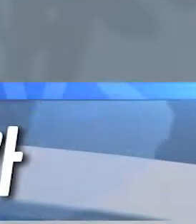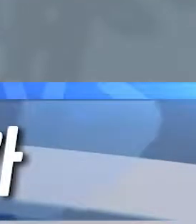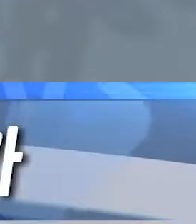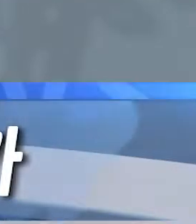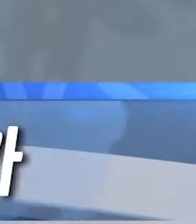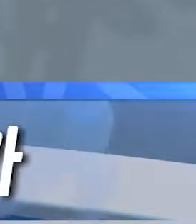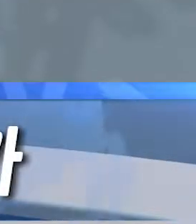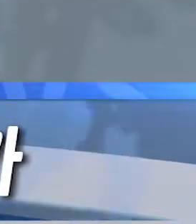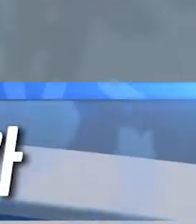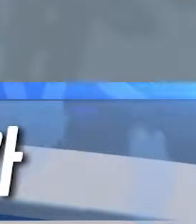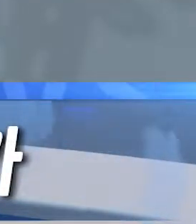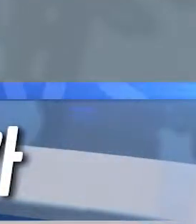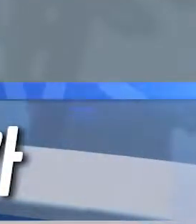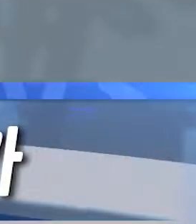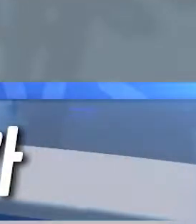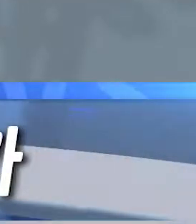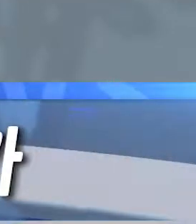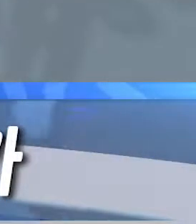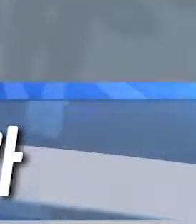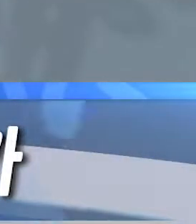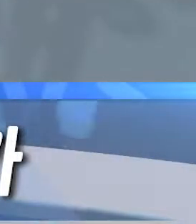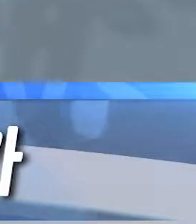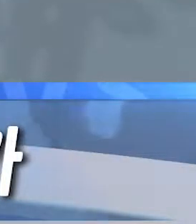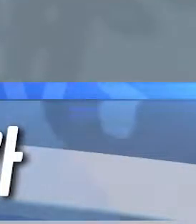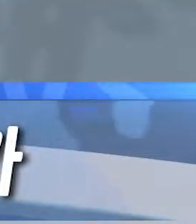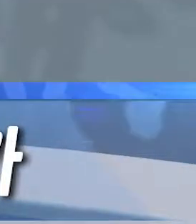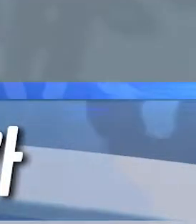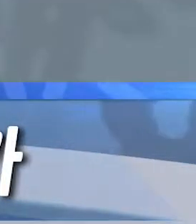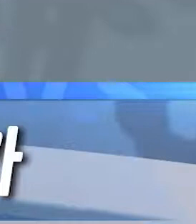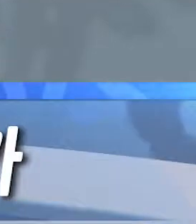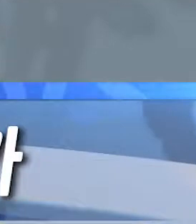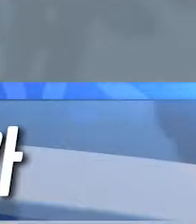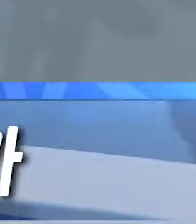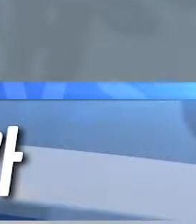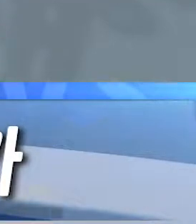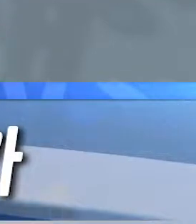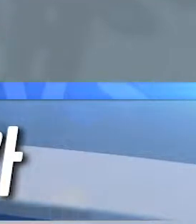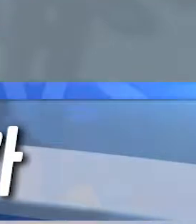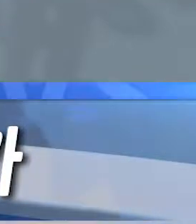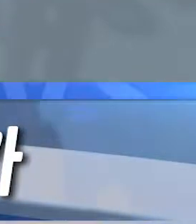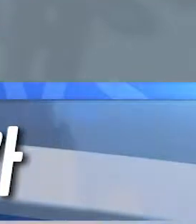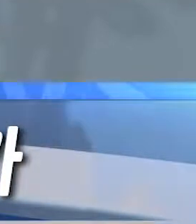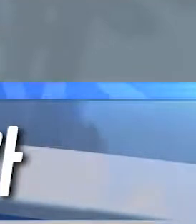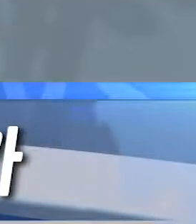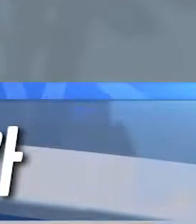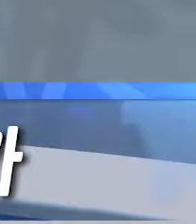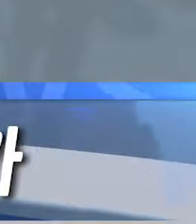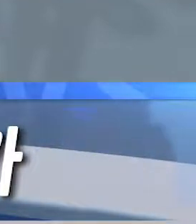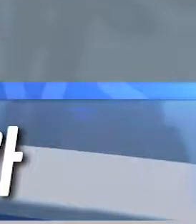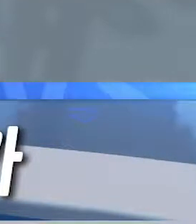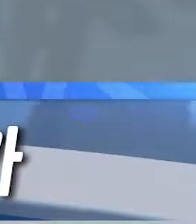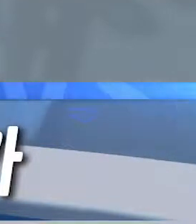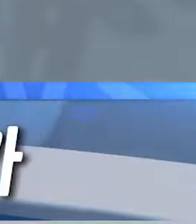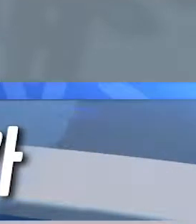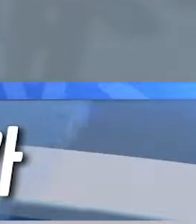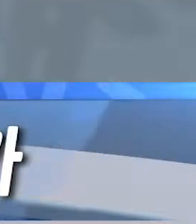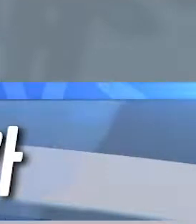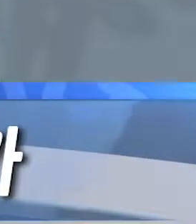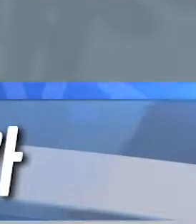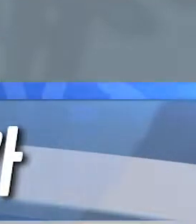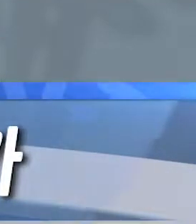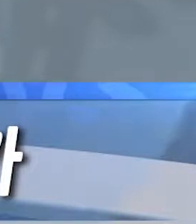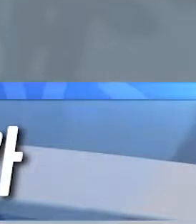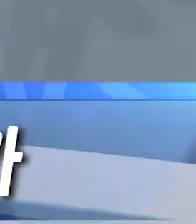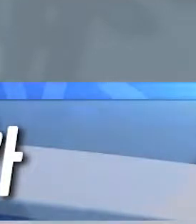다양한 정책의 결과로 구로구의 자살률이 꾸준히 감소하고 있는데요. 특히 자살률을 줄이기 위해 힘써온